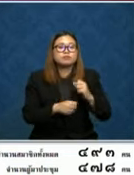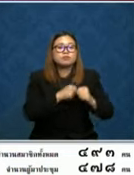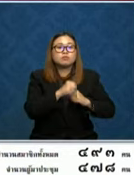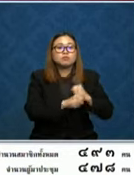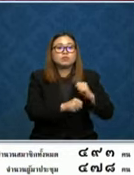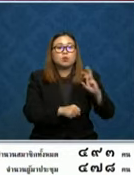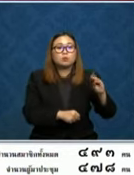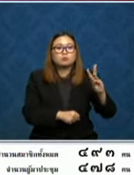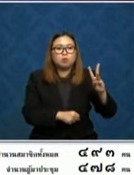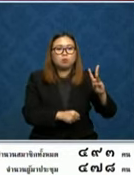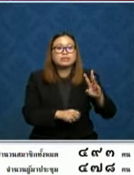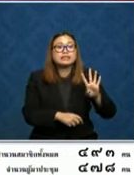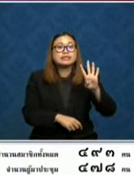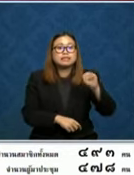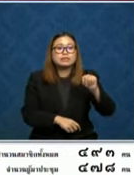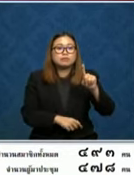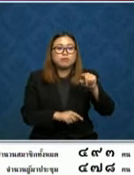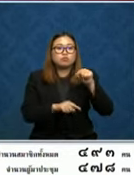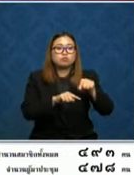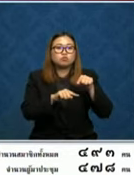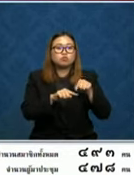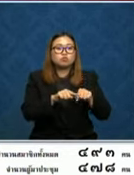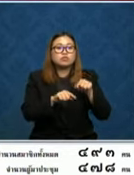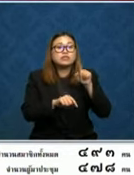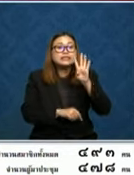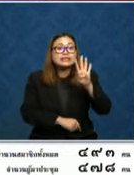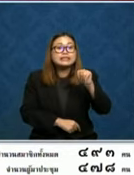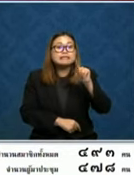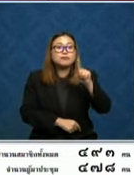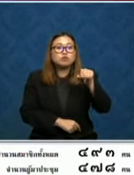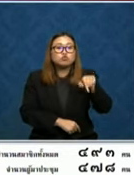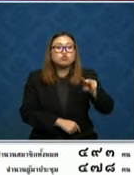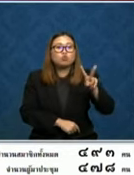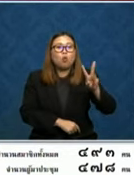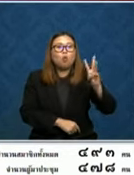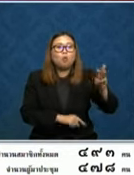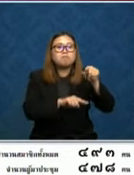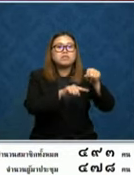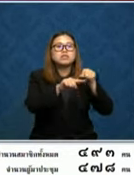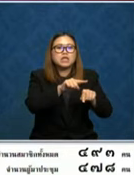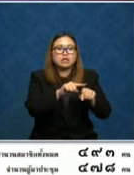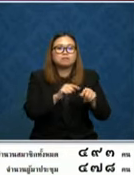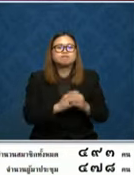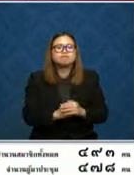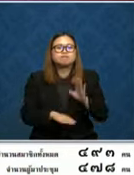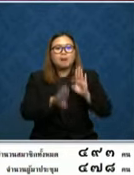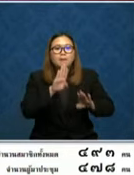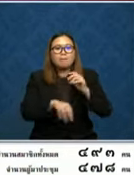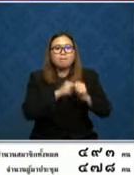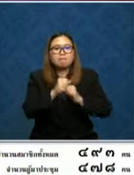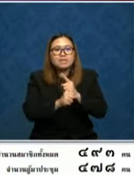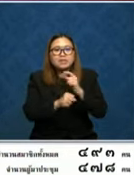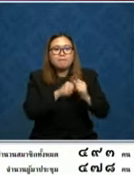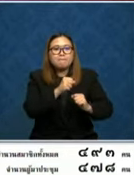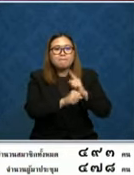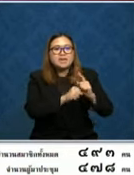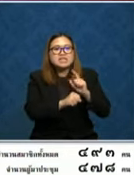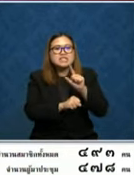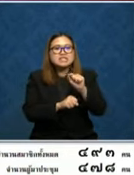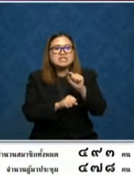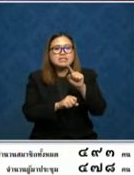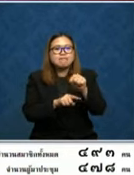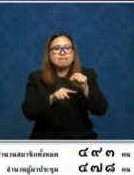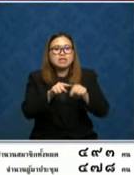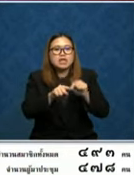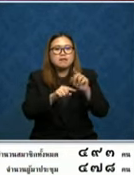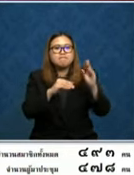ที่ 41.26% โดยเฉลี่ยอยู่ที่ประมาณ 20% ต่อปีนะครับหากคำนวณโดยอ้างอิง